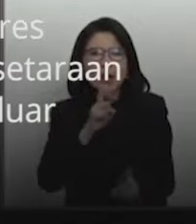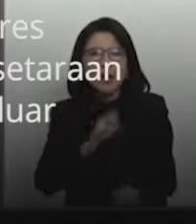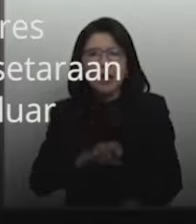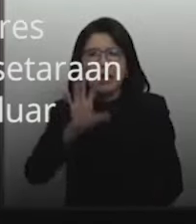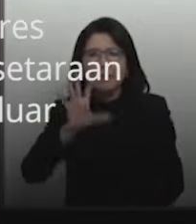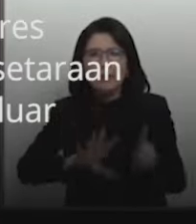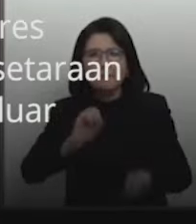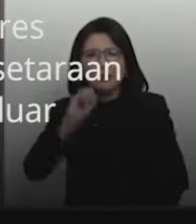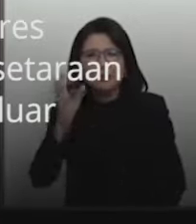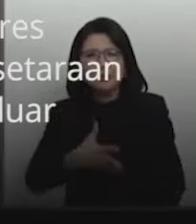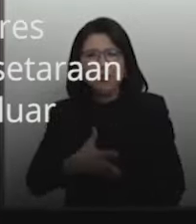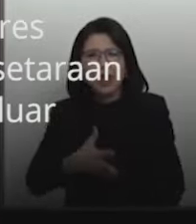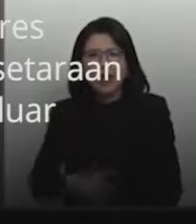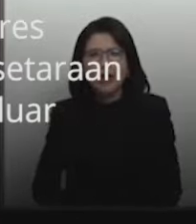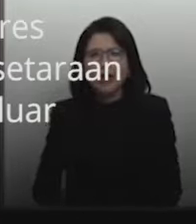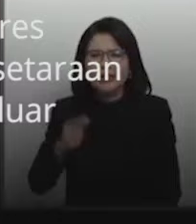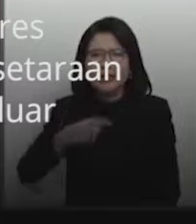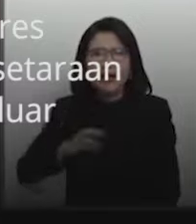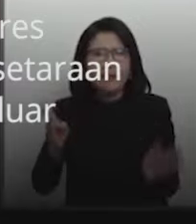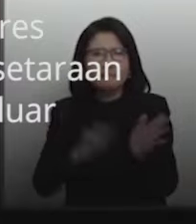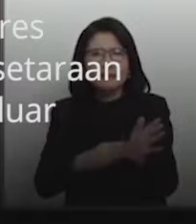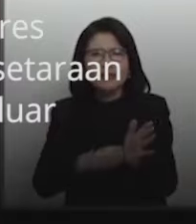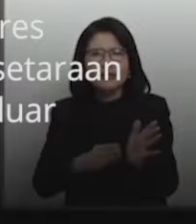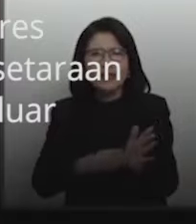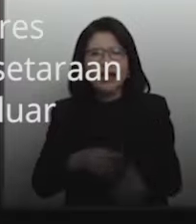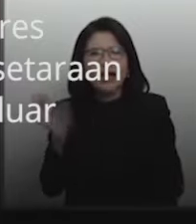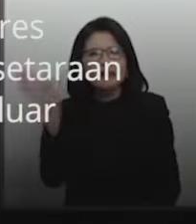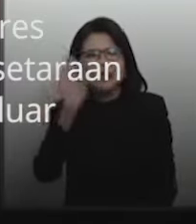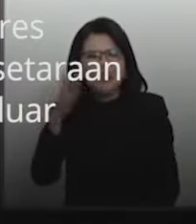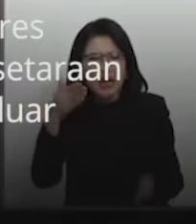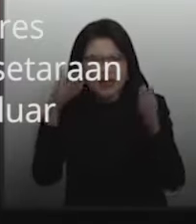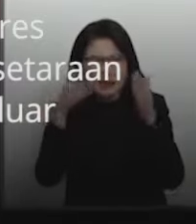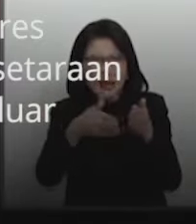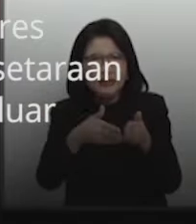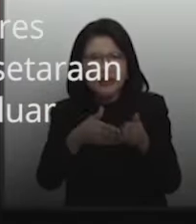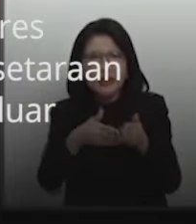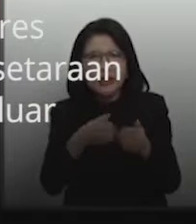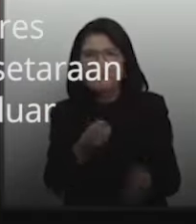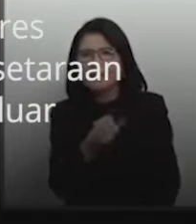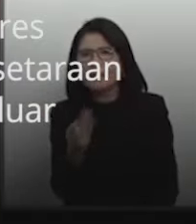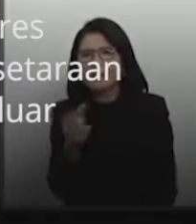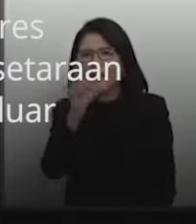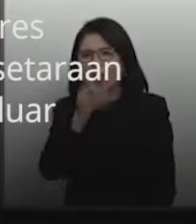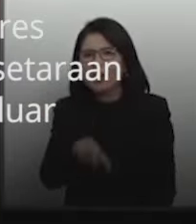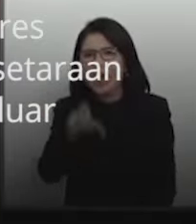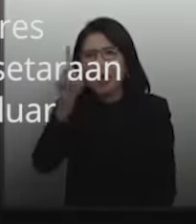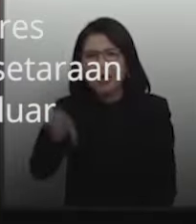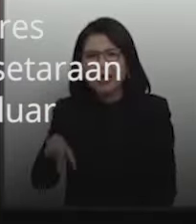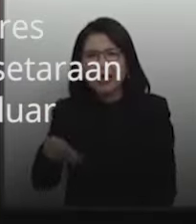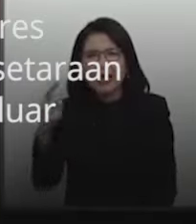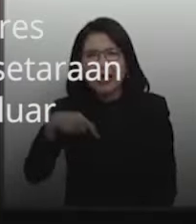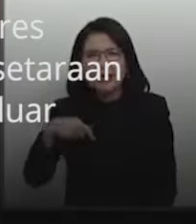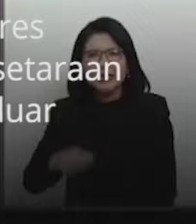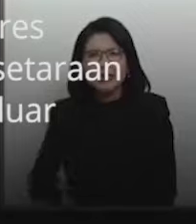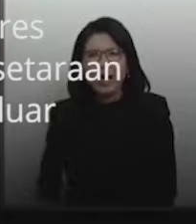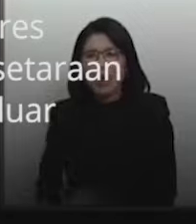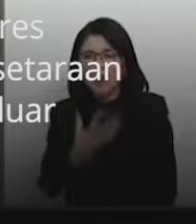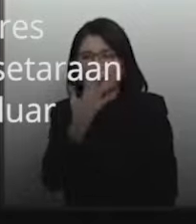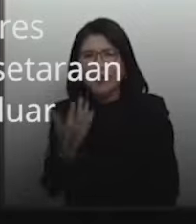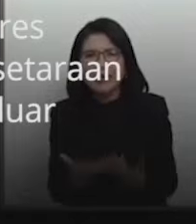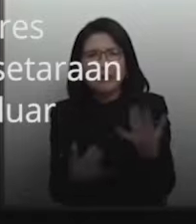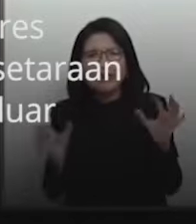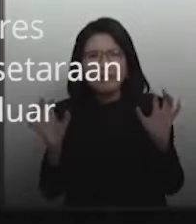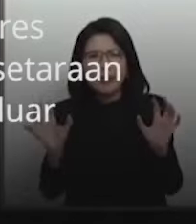problem-problem yang tidak menjadi kepedulian segelintir elit ini adalah kepedulian rakyat Kebanyakan karena itu dalam